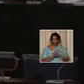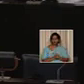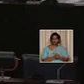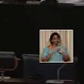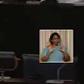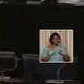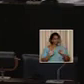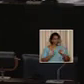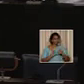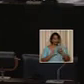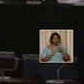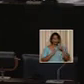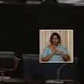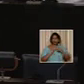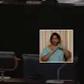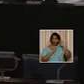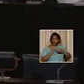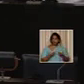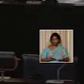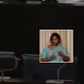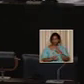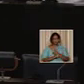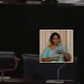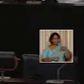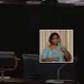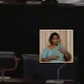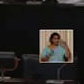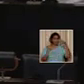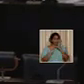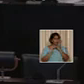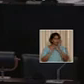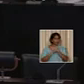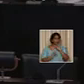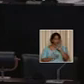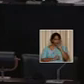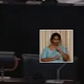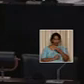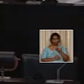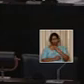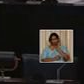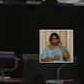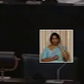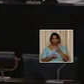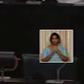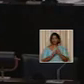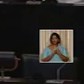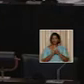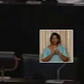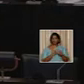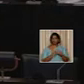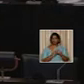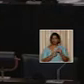6 රුහුණු විශ්වවිද්‍යාලයේ වර්තමාන උපකුලපතිවරයාට විරුද්ධව නාගා ඇති චෝදනාවල සත්‍ය අසත්‍යතාව පිළිබඳව විමසා බැලීම